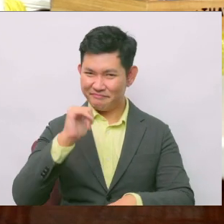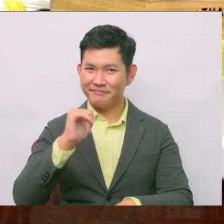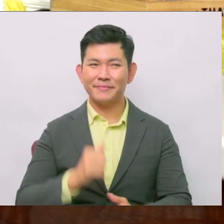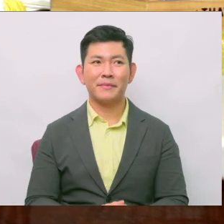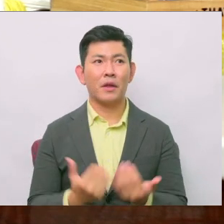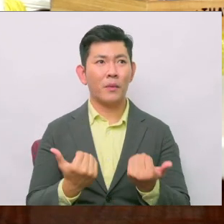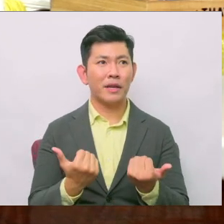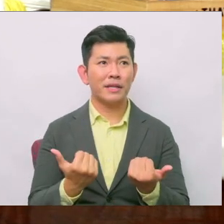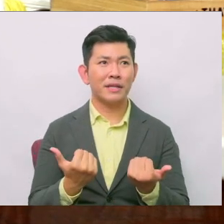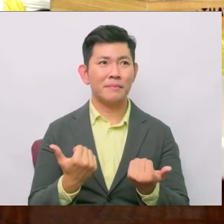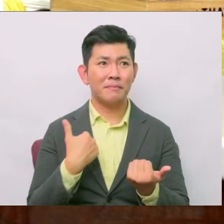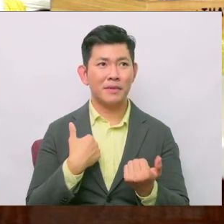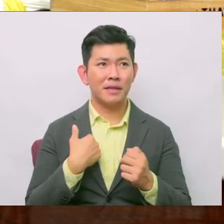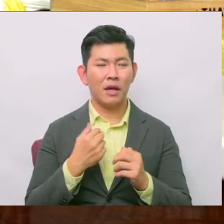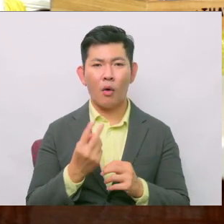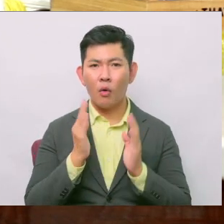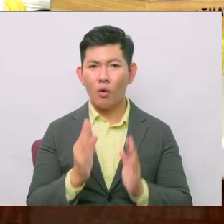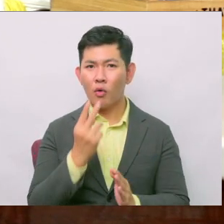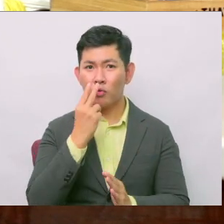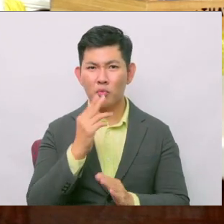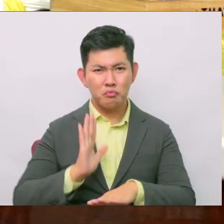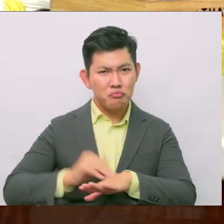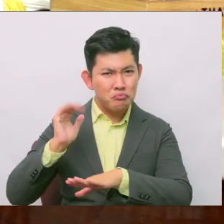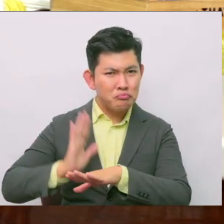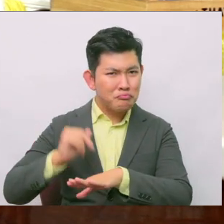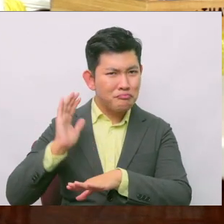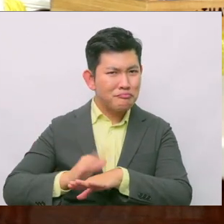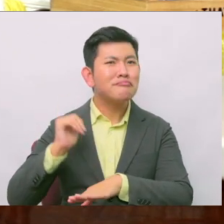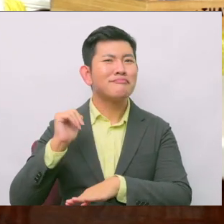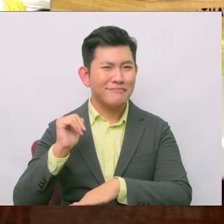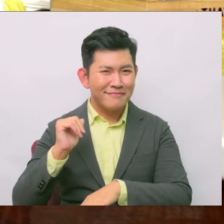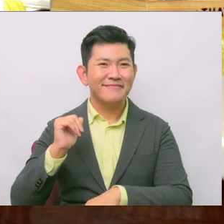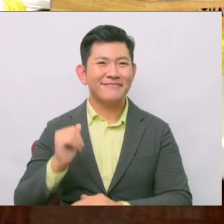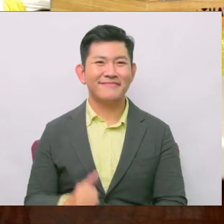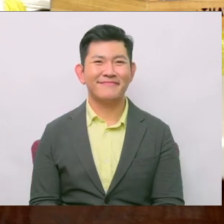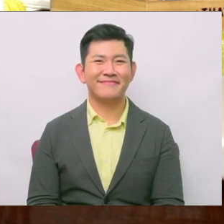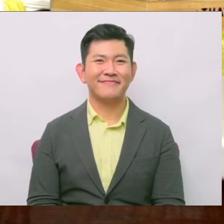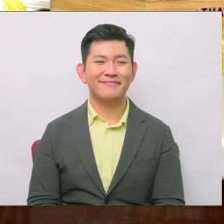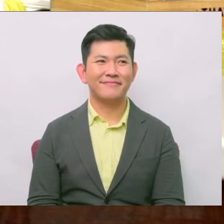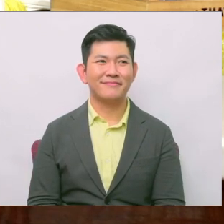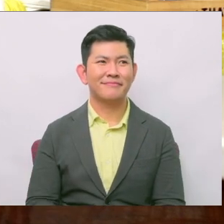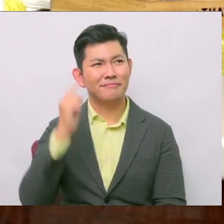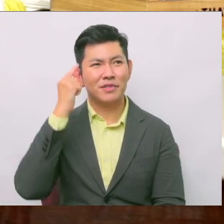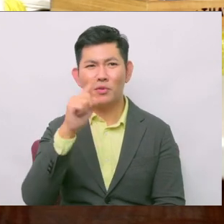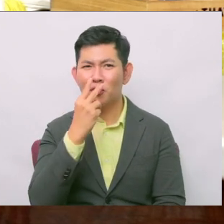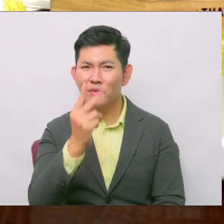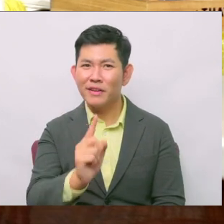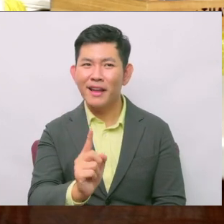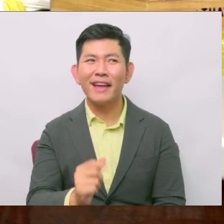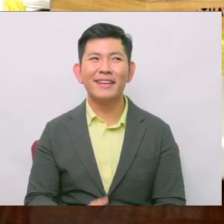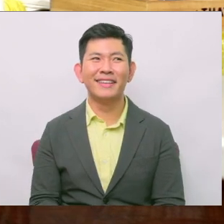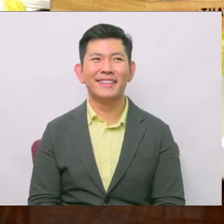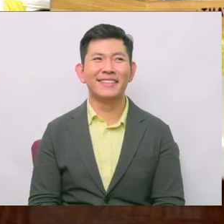ณก็วันนี้มีคนดูของเรานี่มีแต่คนเก่งๆนั้นเลยนะคะครู ค่ะเอ๊ะไม่รู้จากไหนไม่รู้เนาะ ใช่ค่ะ